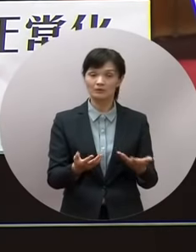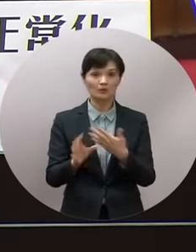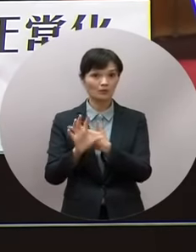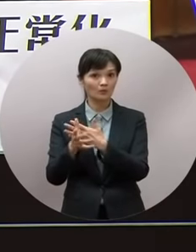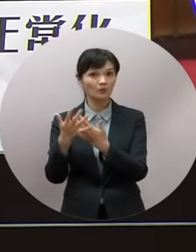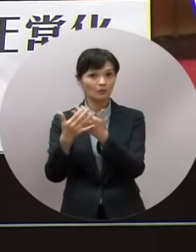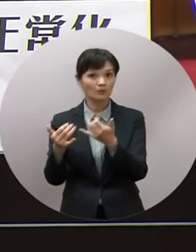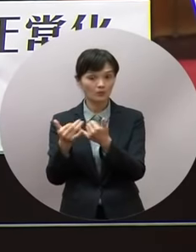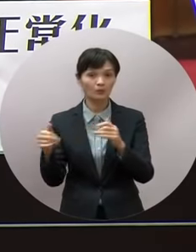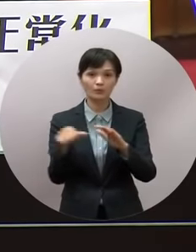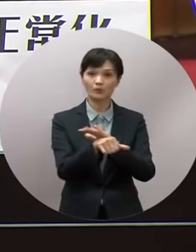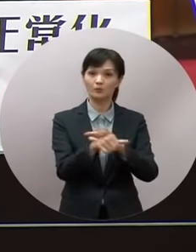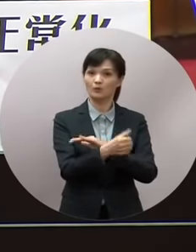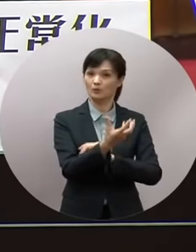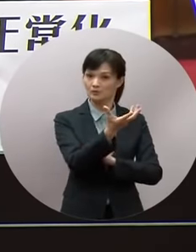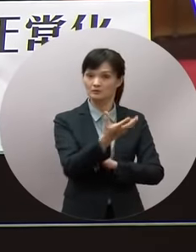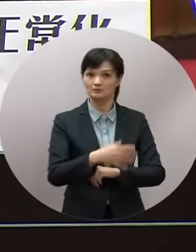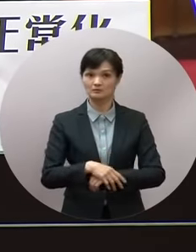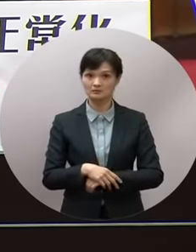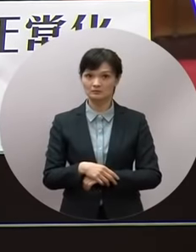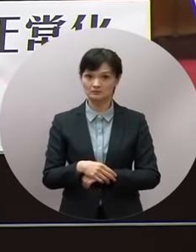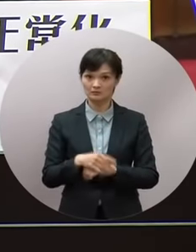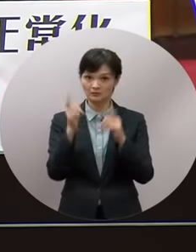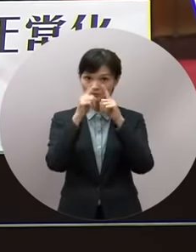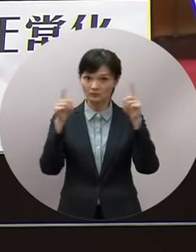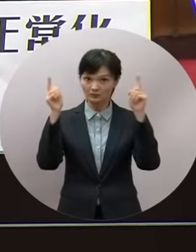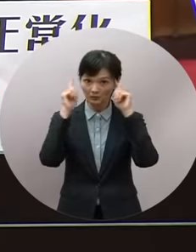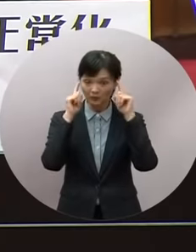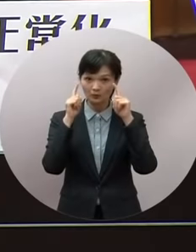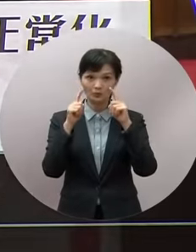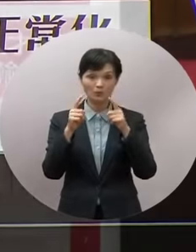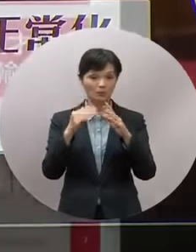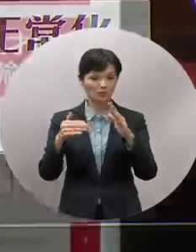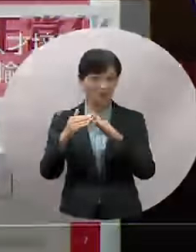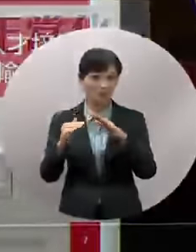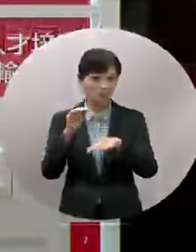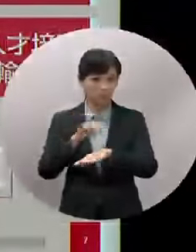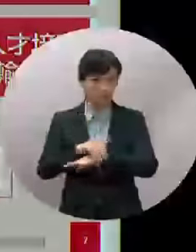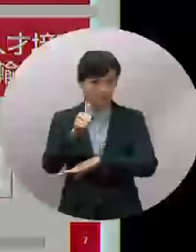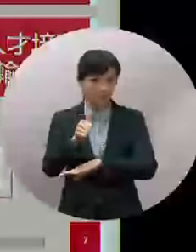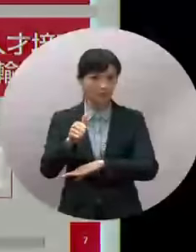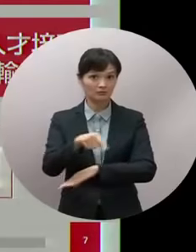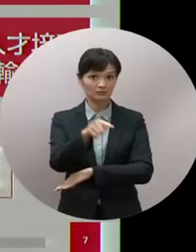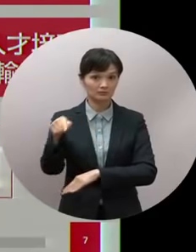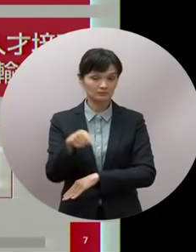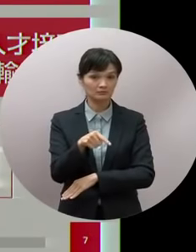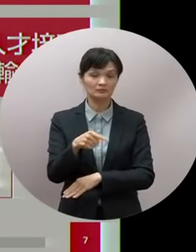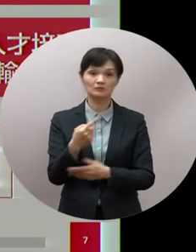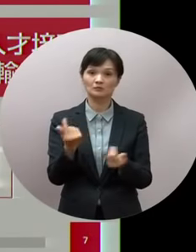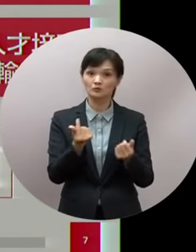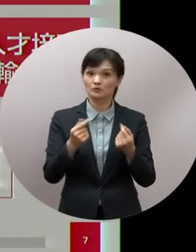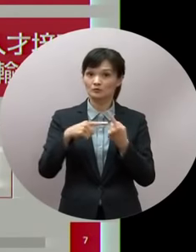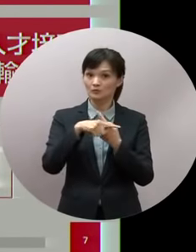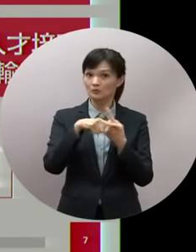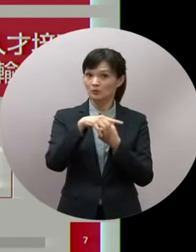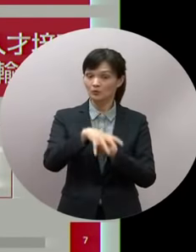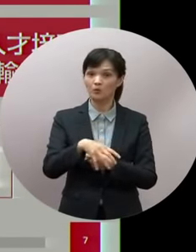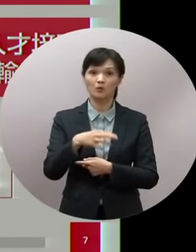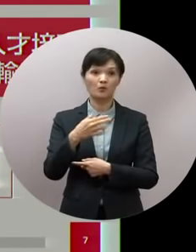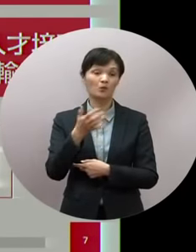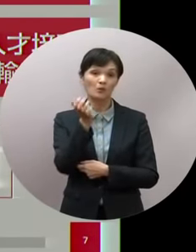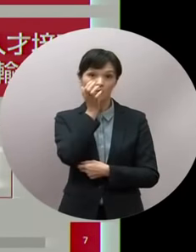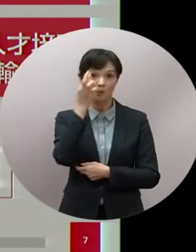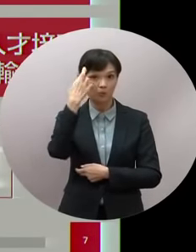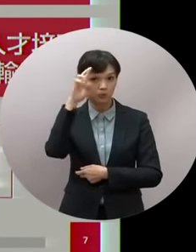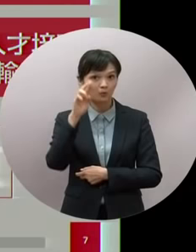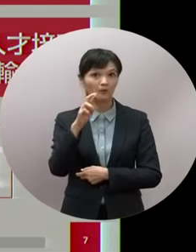来源，而顶尖大学，他们同样甚至在高阶人才硕博士的研究